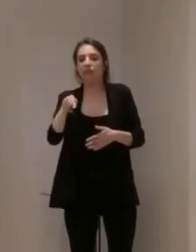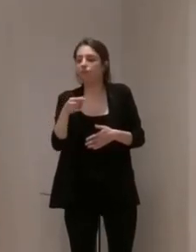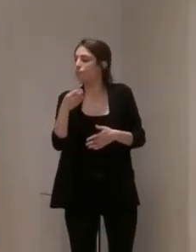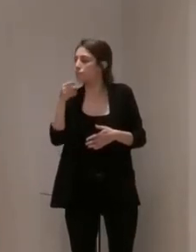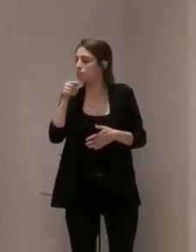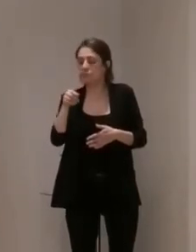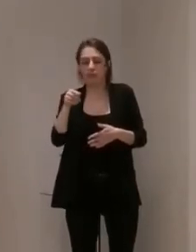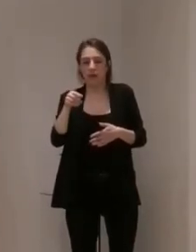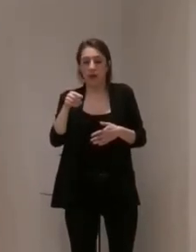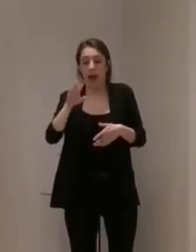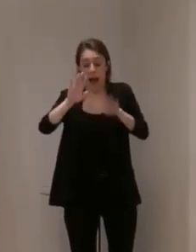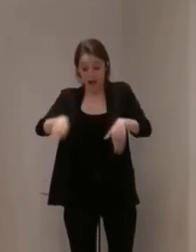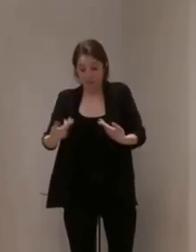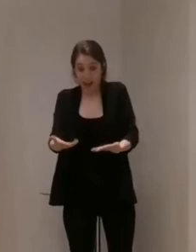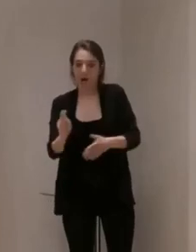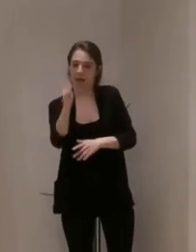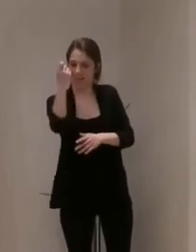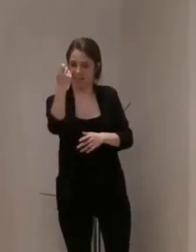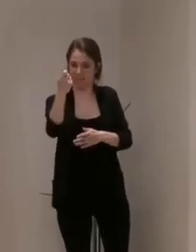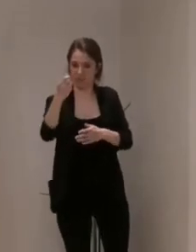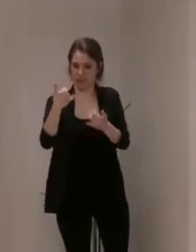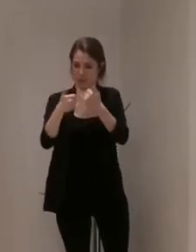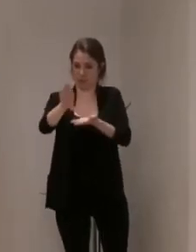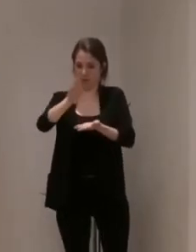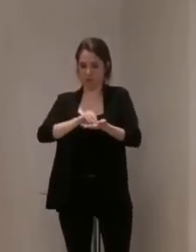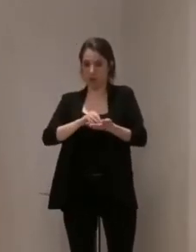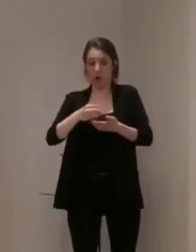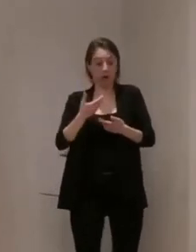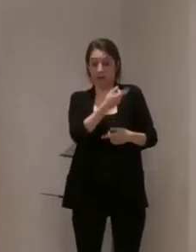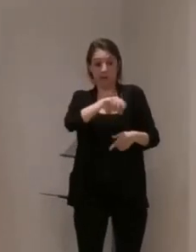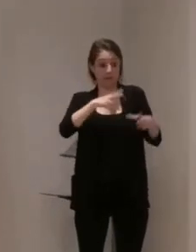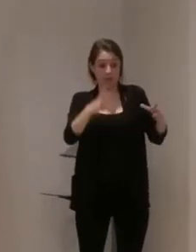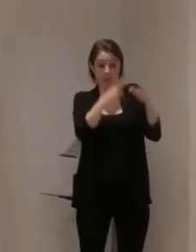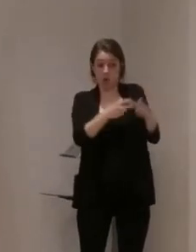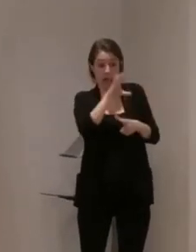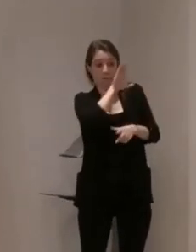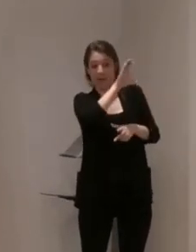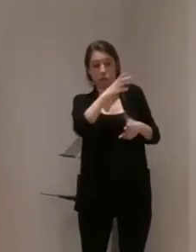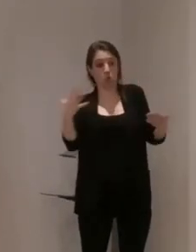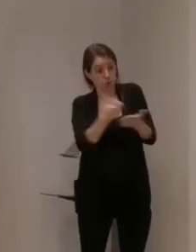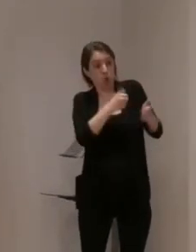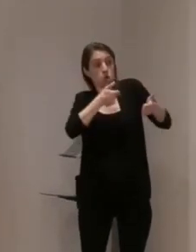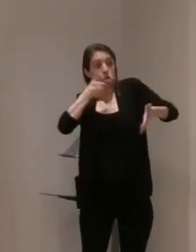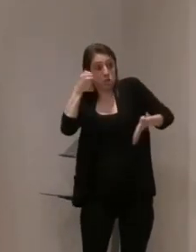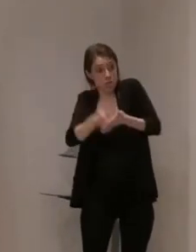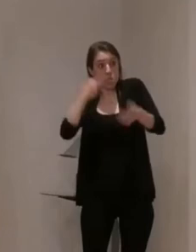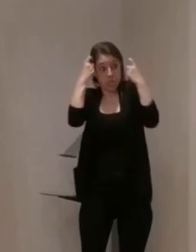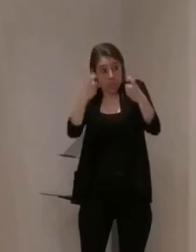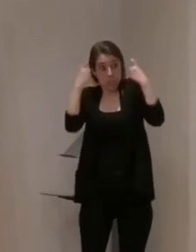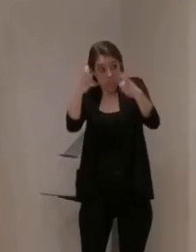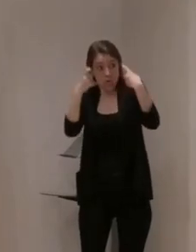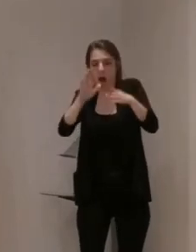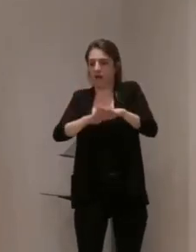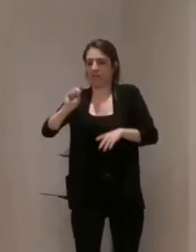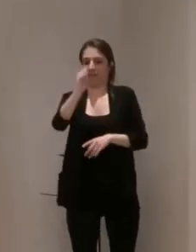un país al darrere. Tot un país alçat al darrere. I per tant, quan tu tens tot un país al darrere,